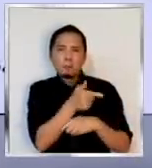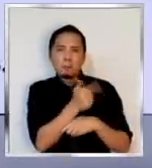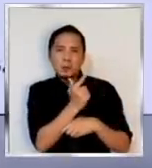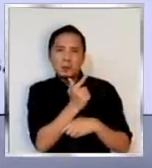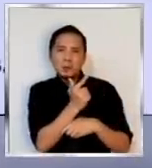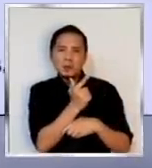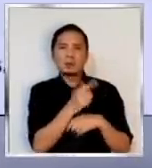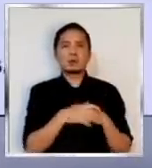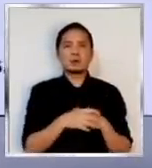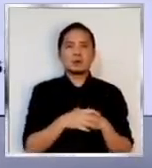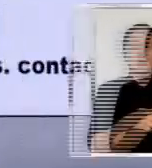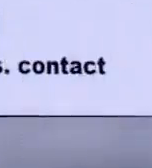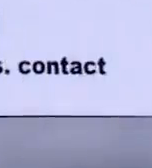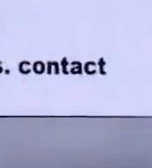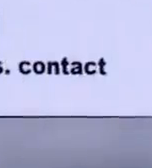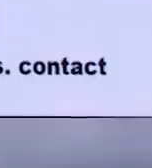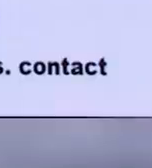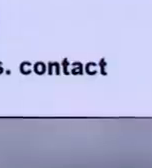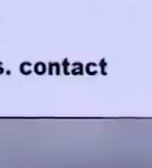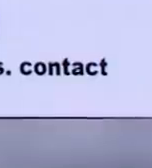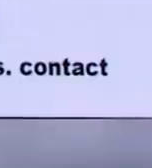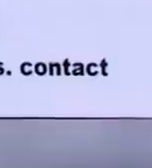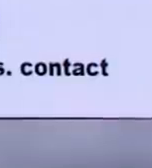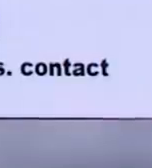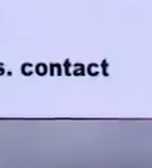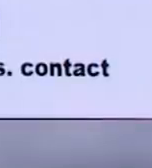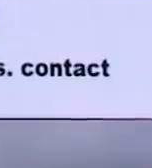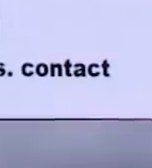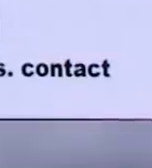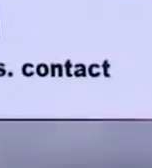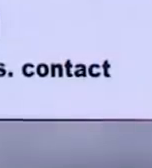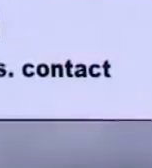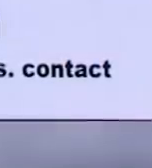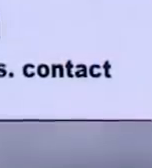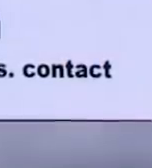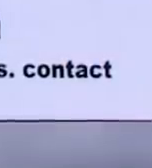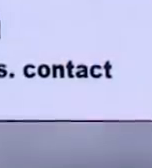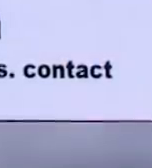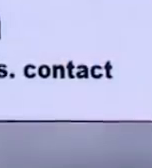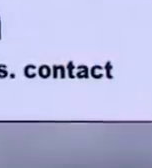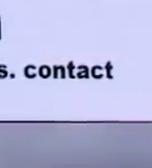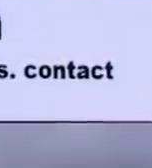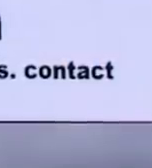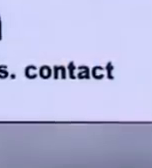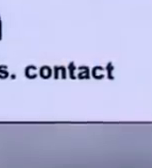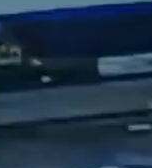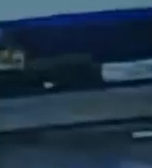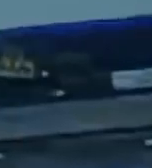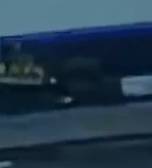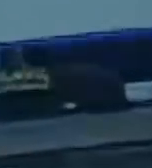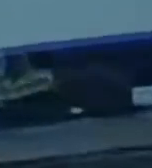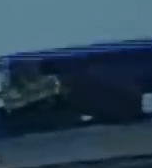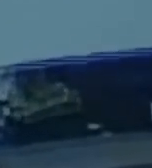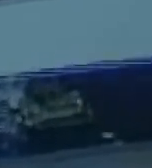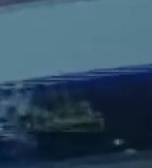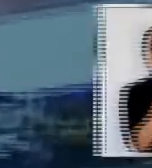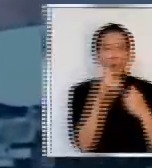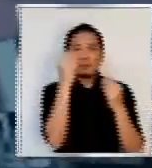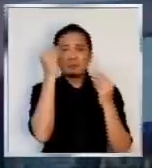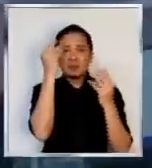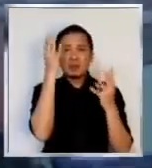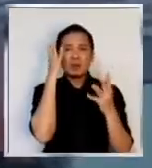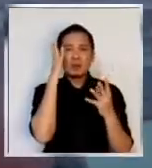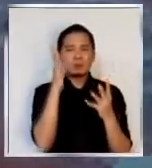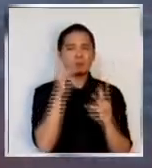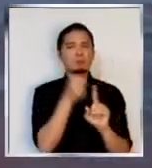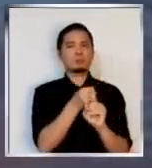300,000 pesos kada suspect ang lungsod ng Valenzuela sa impormasyong magre-resulta sa kanilang pagkakadakip. Sa mga krimeng